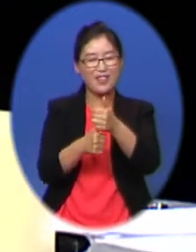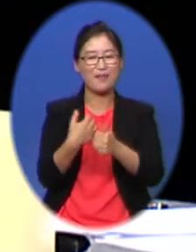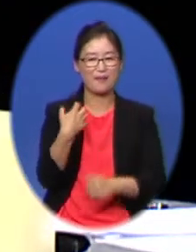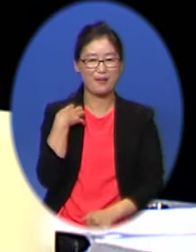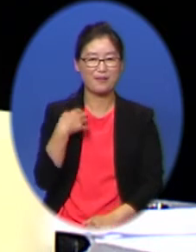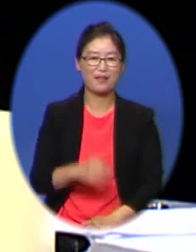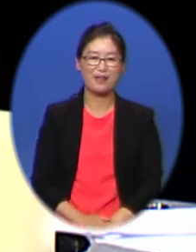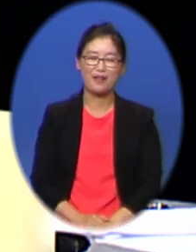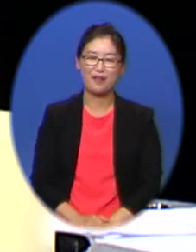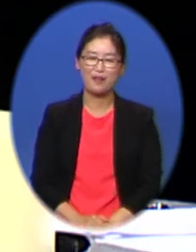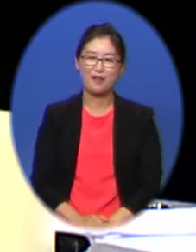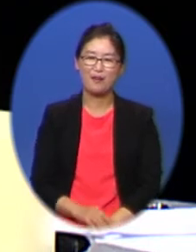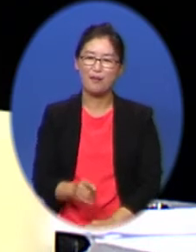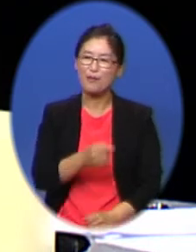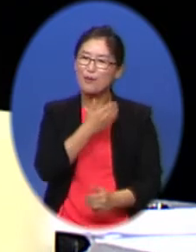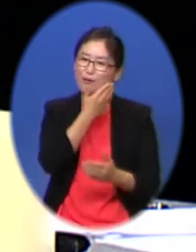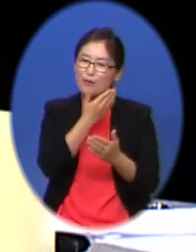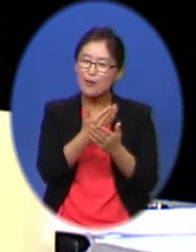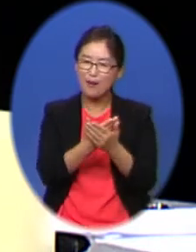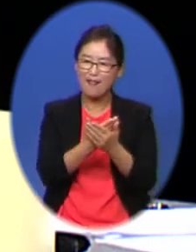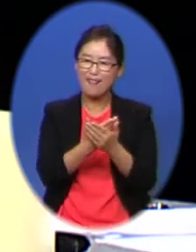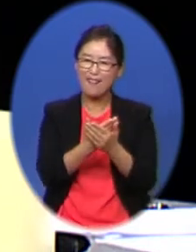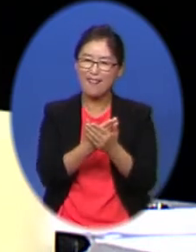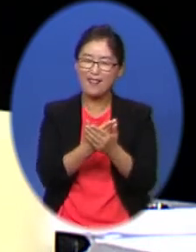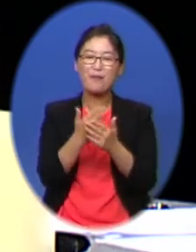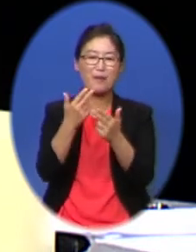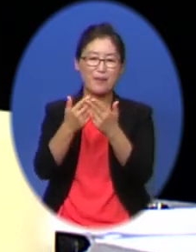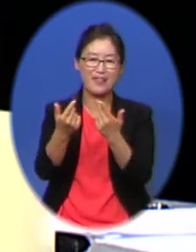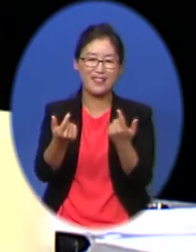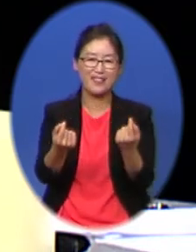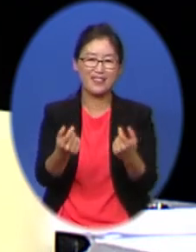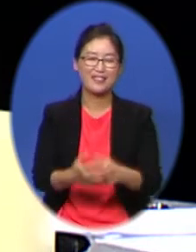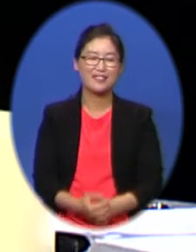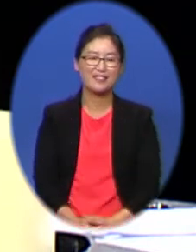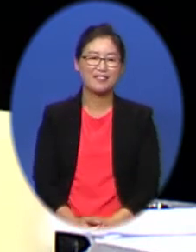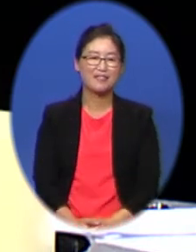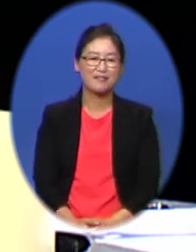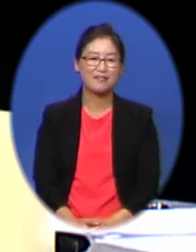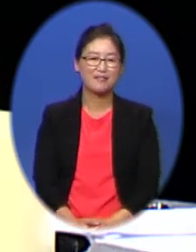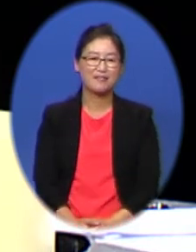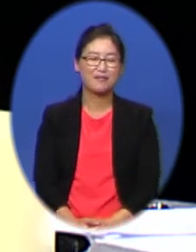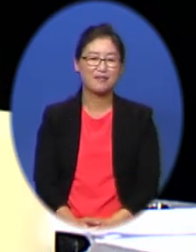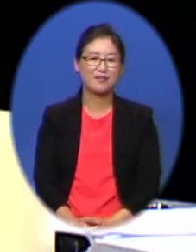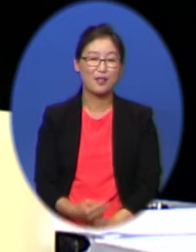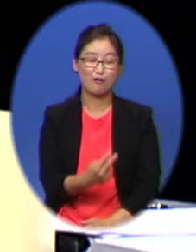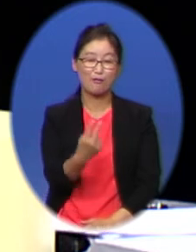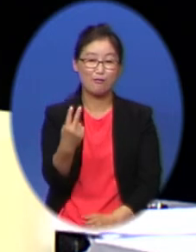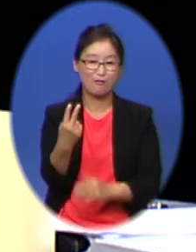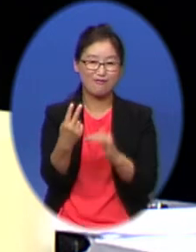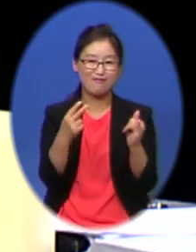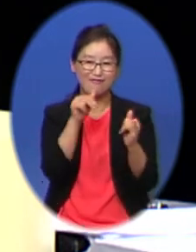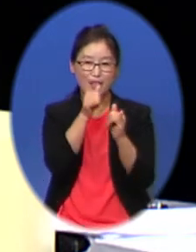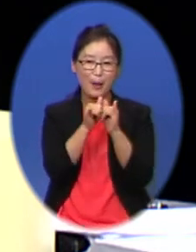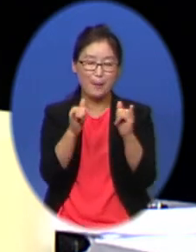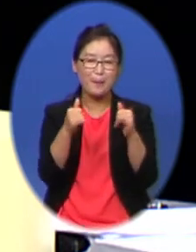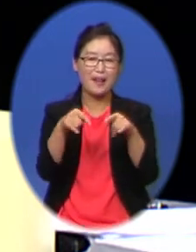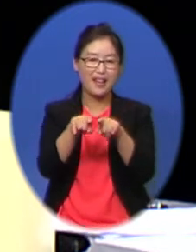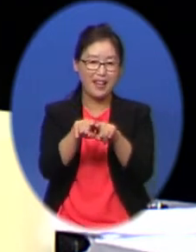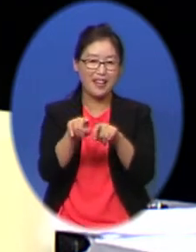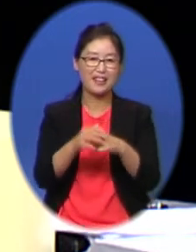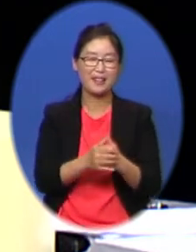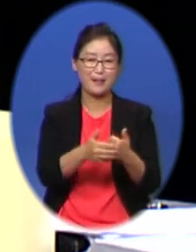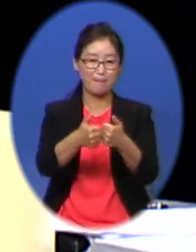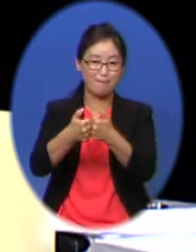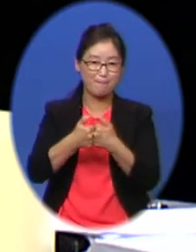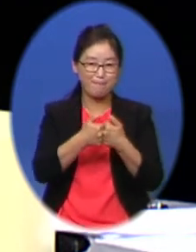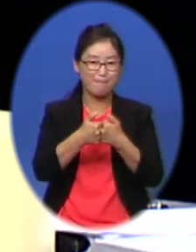가장 필요한 협회 중에 하나라고 생각이 되네요. 자, 이렇게 든든한 두 분 모시고 오늘 본격적인